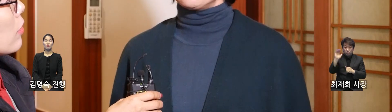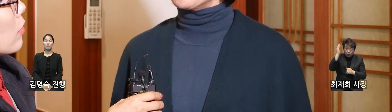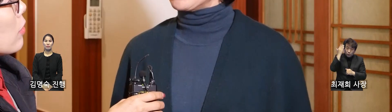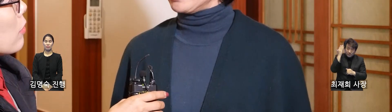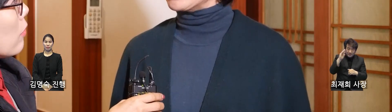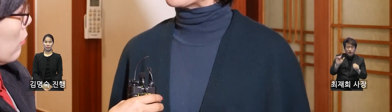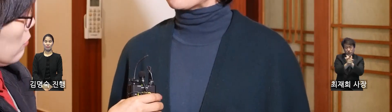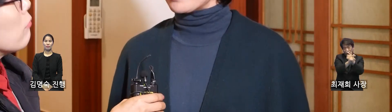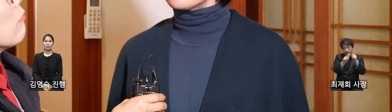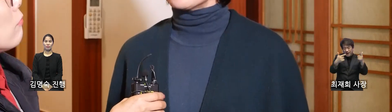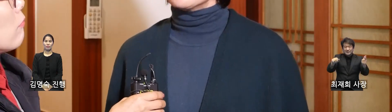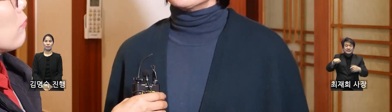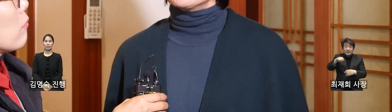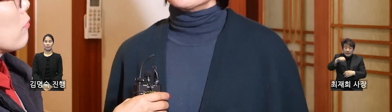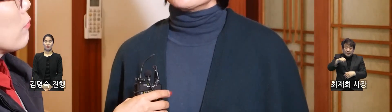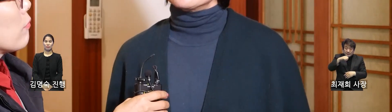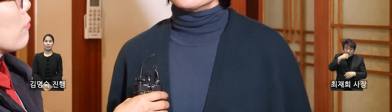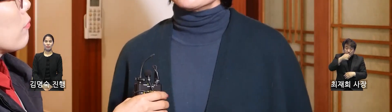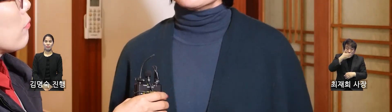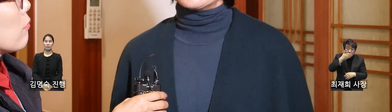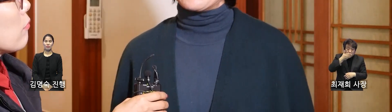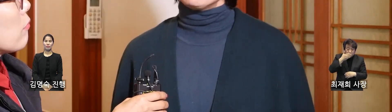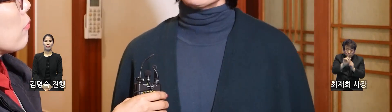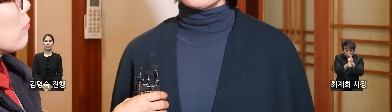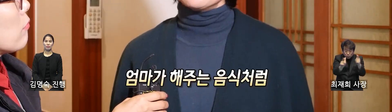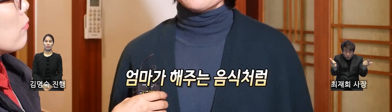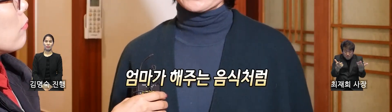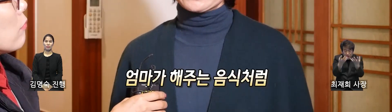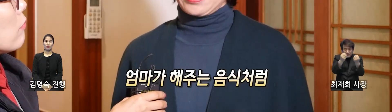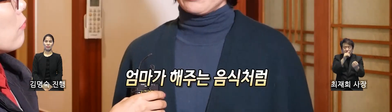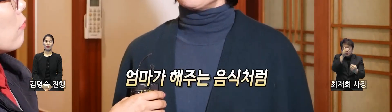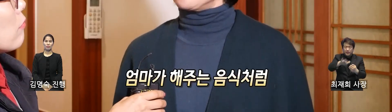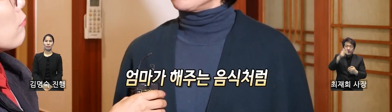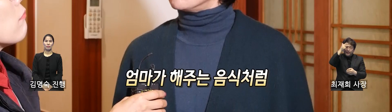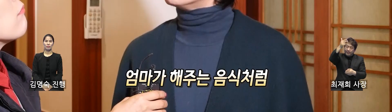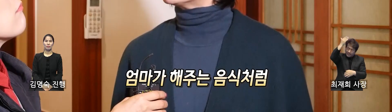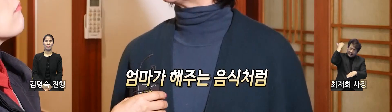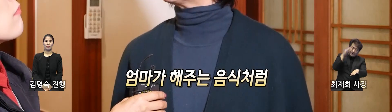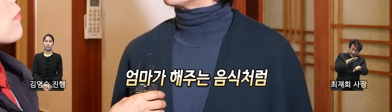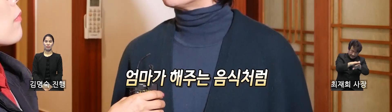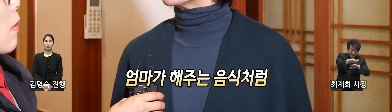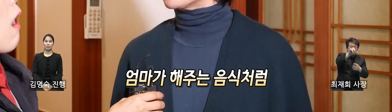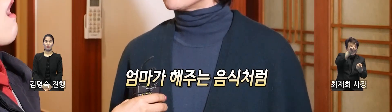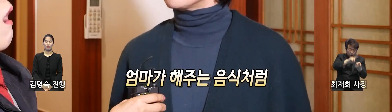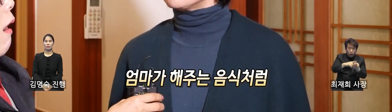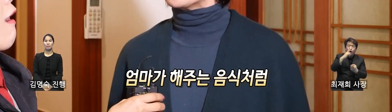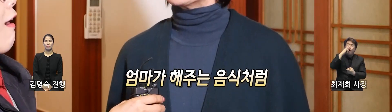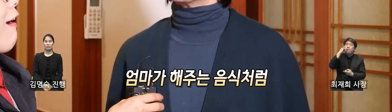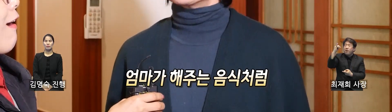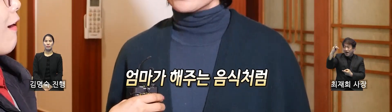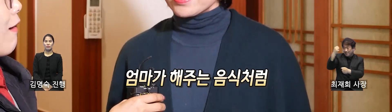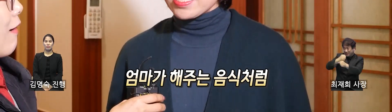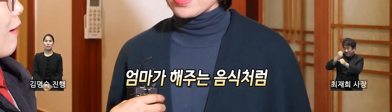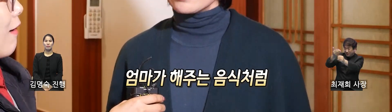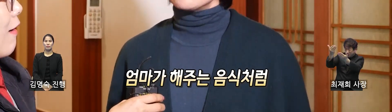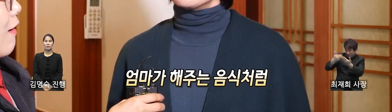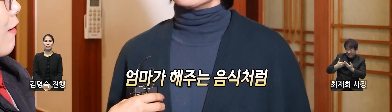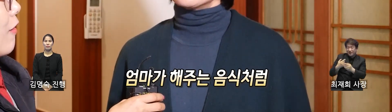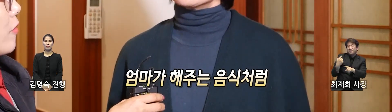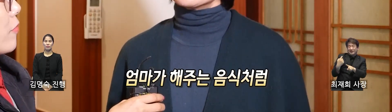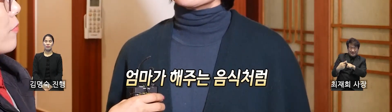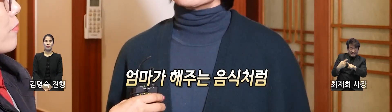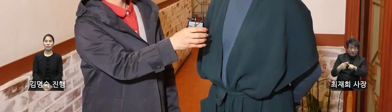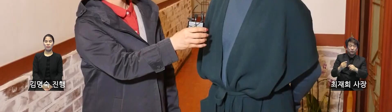다양한 음식들이 있지만 백날 음식 그대로 저희는 엄마가 해주는 칡 처럼 찻잔과